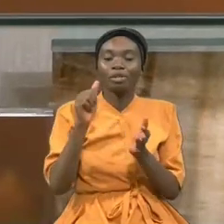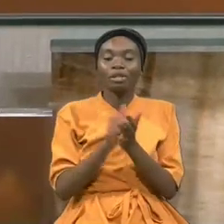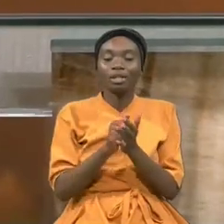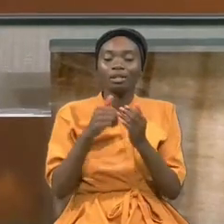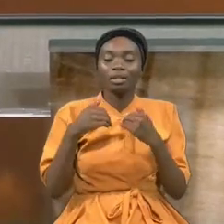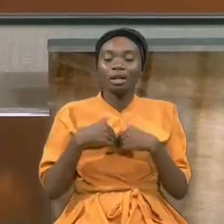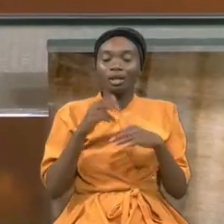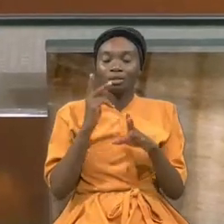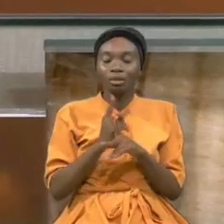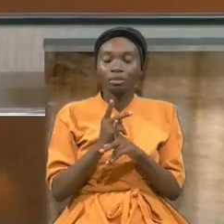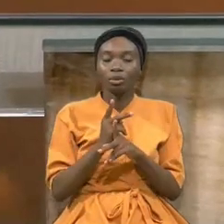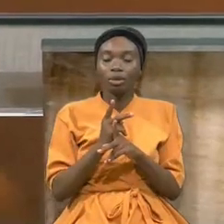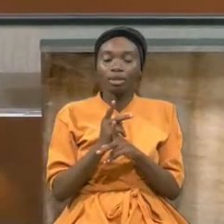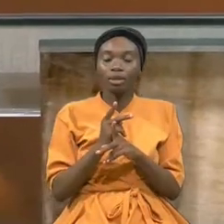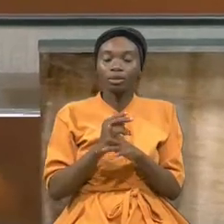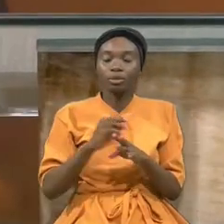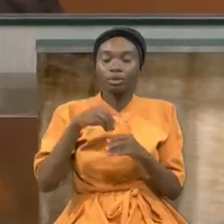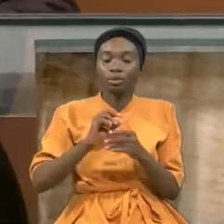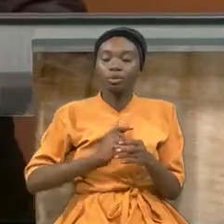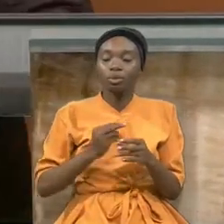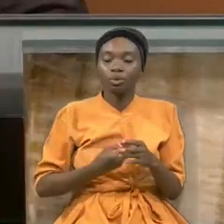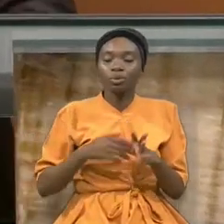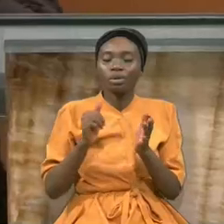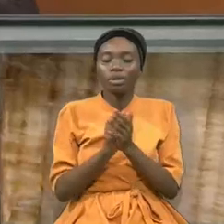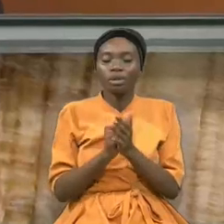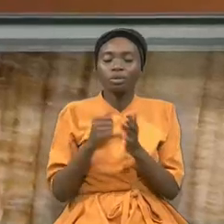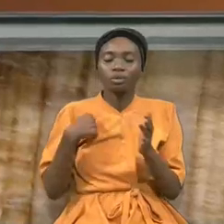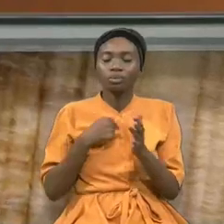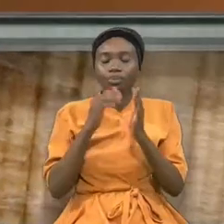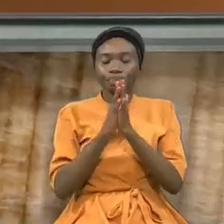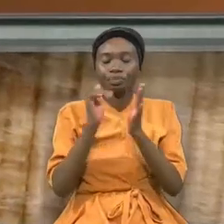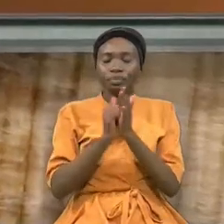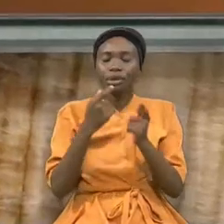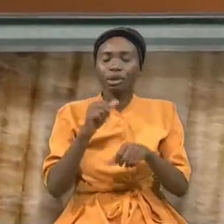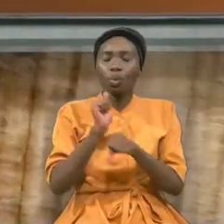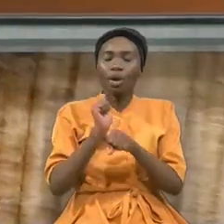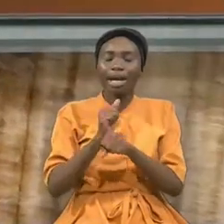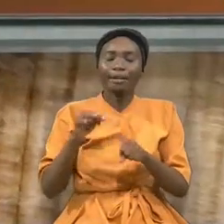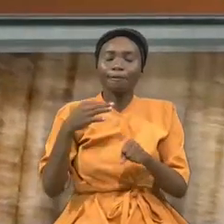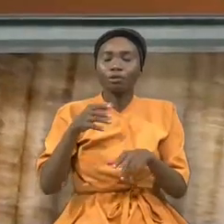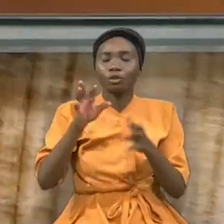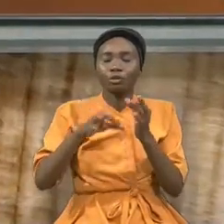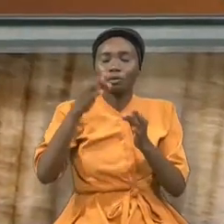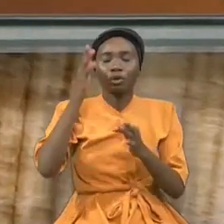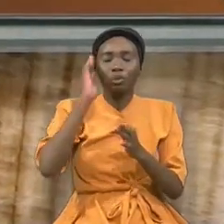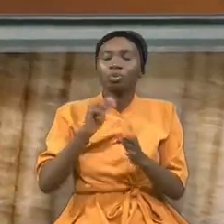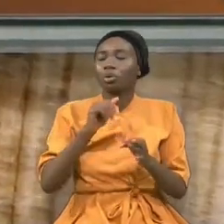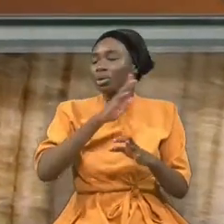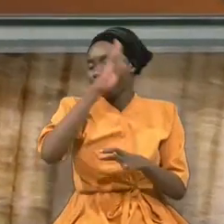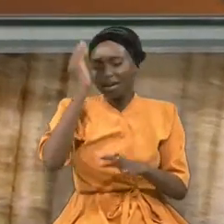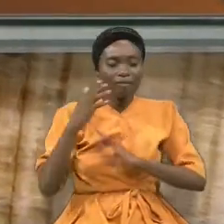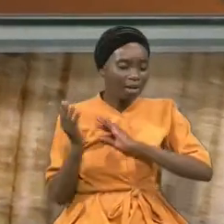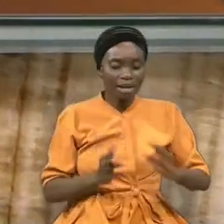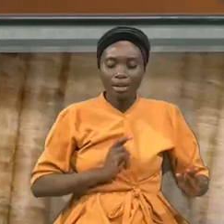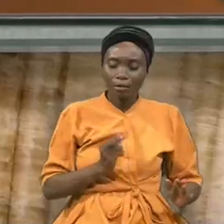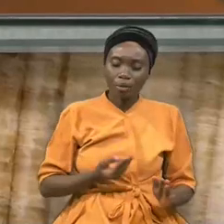a gardé l'intérêt en nous. Et nous prions, Seigneur, que l'œuvre de l'Esprit ne nous